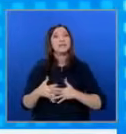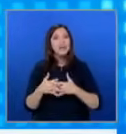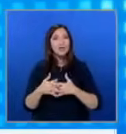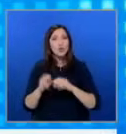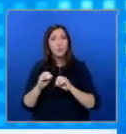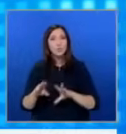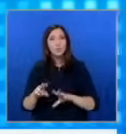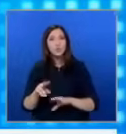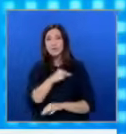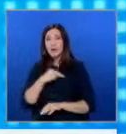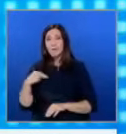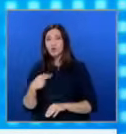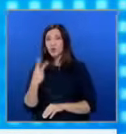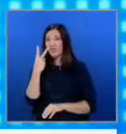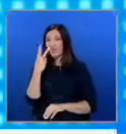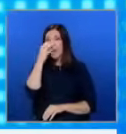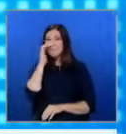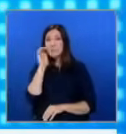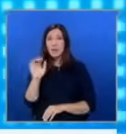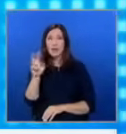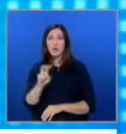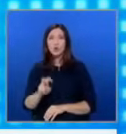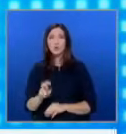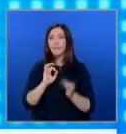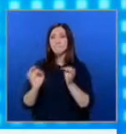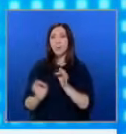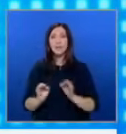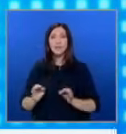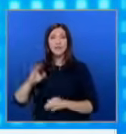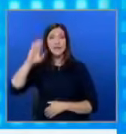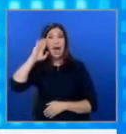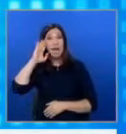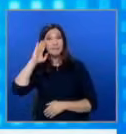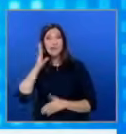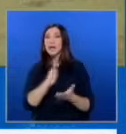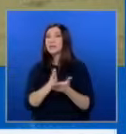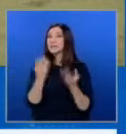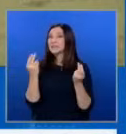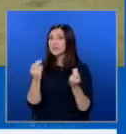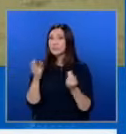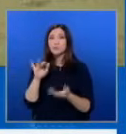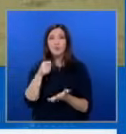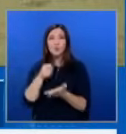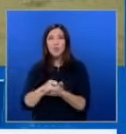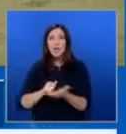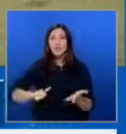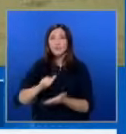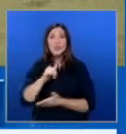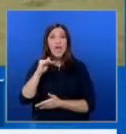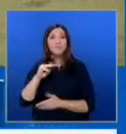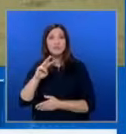Съединените щати отпускат на Полша 2 милиарда долара за модернизиране на армията. Със средствата ще бъдат закупени